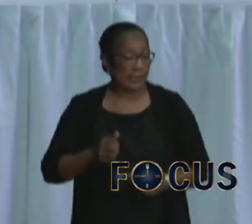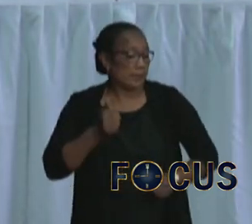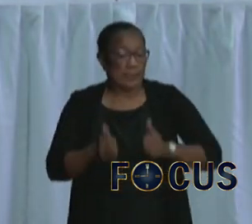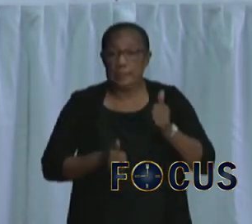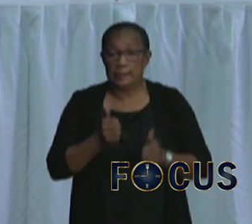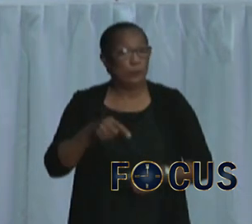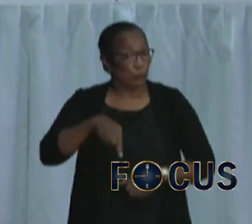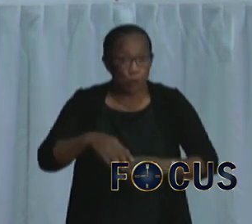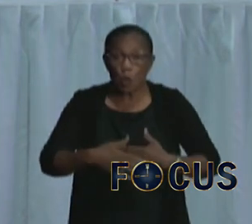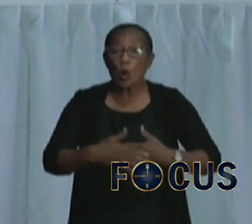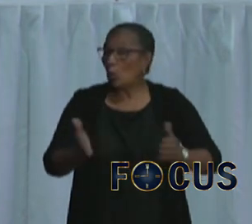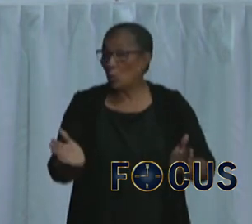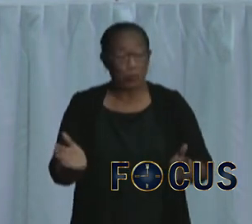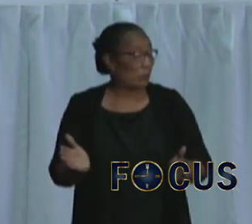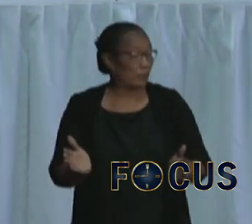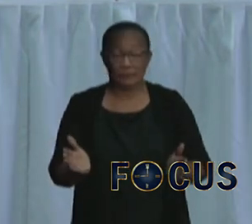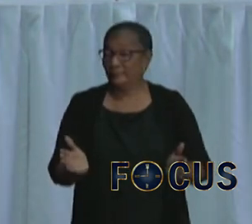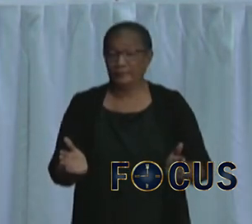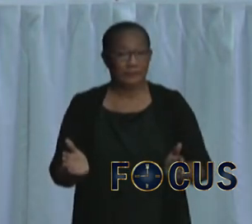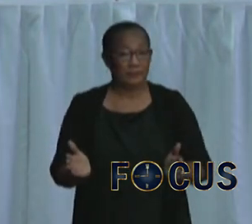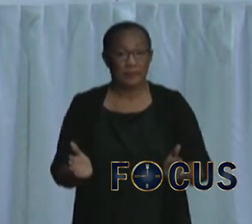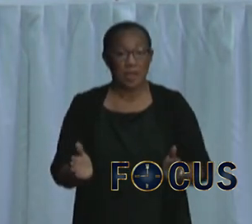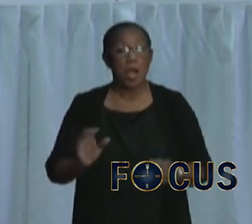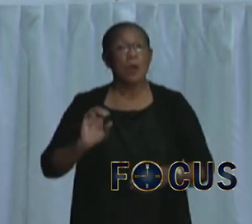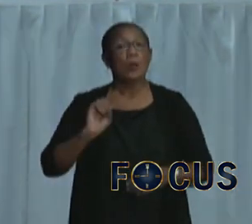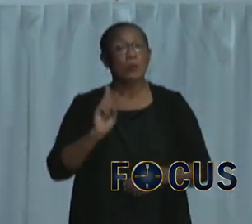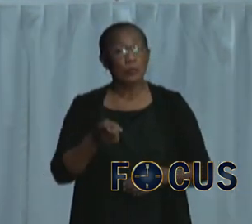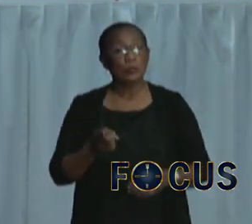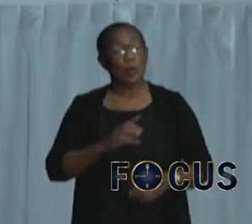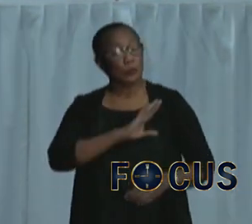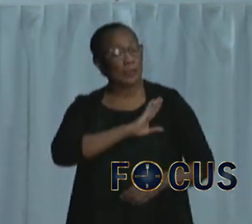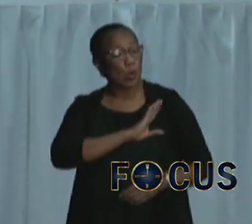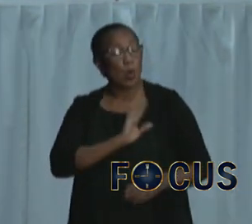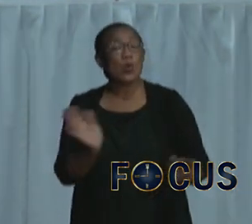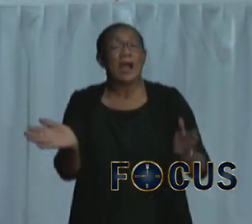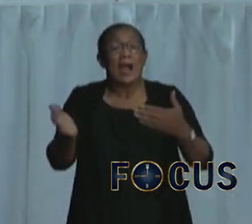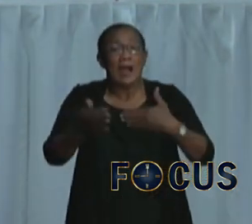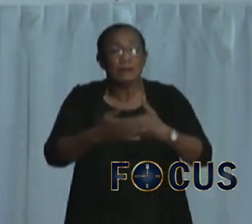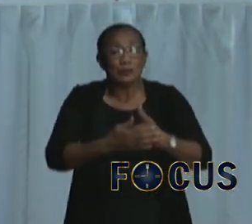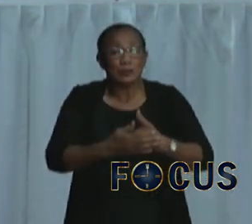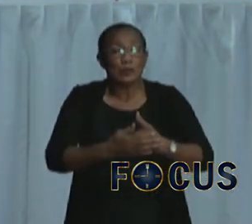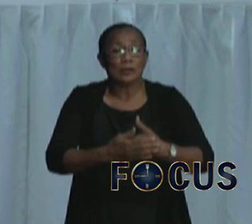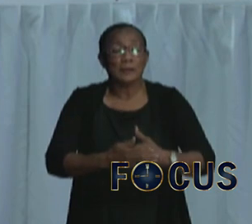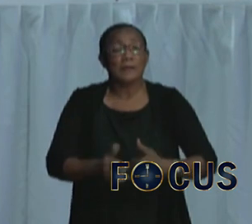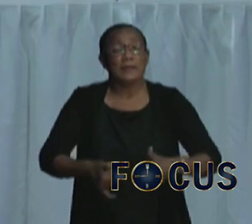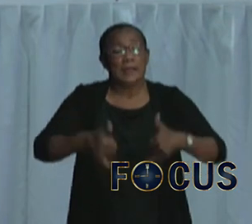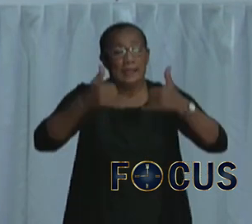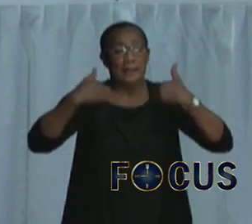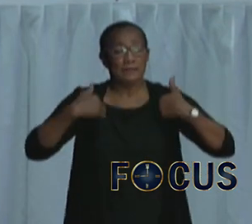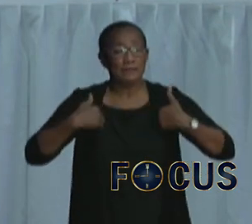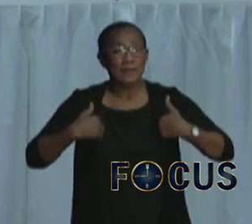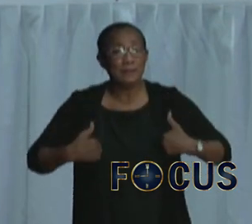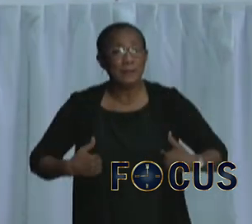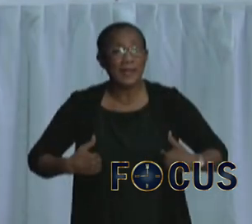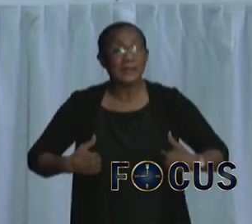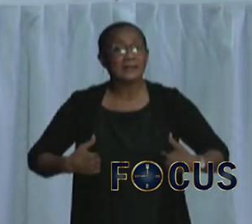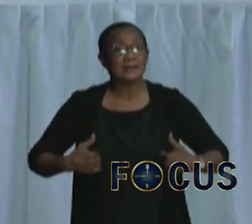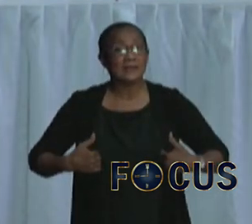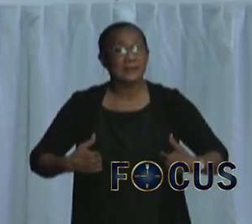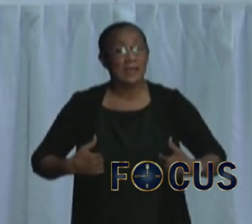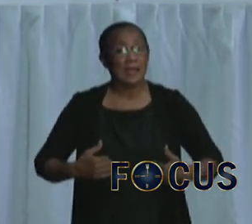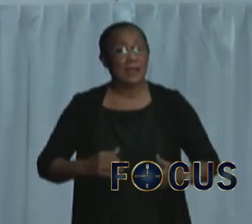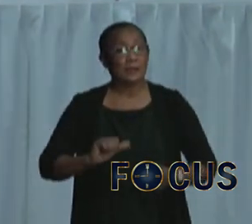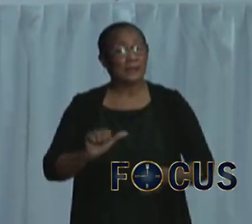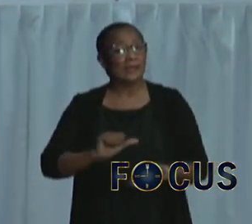gaan. Ook omdat het meestal afgesloten ruimtes zijn waar veel mensen zitten met een meer dan gemiddelde ademarbeid.